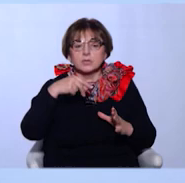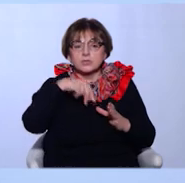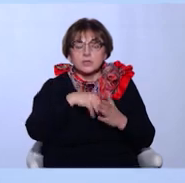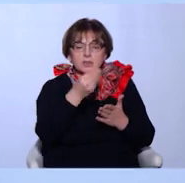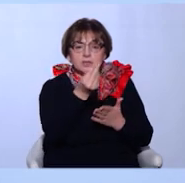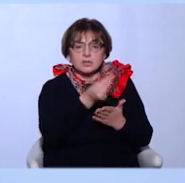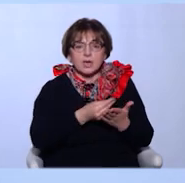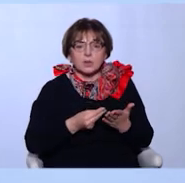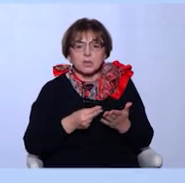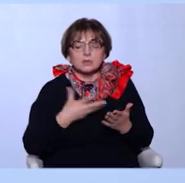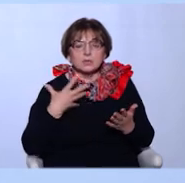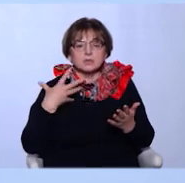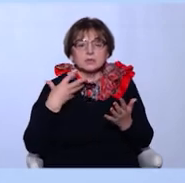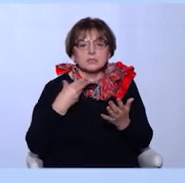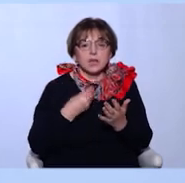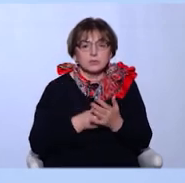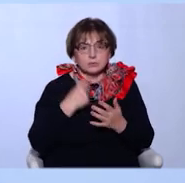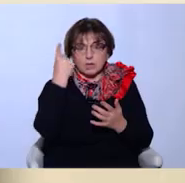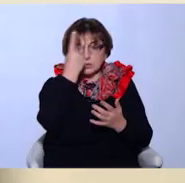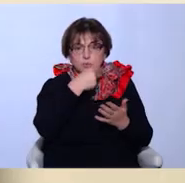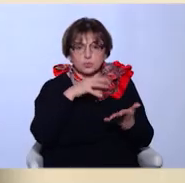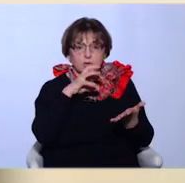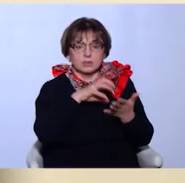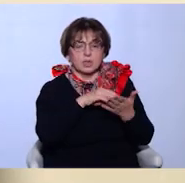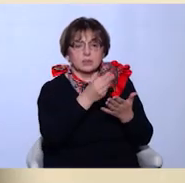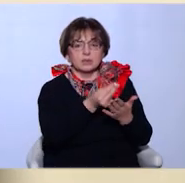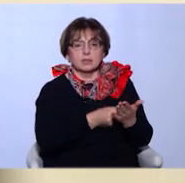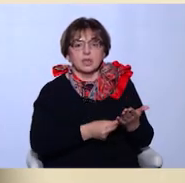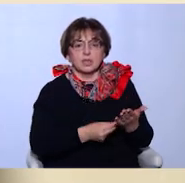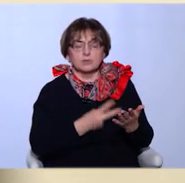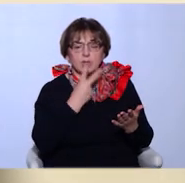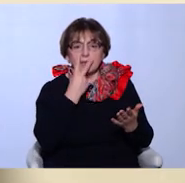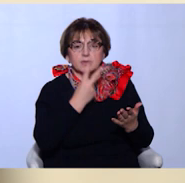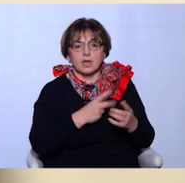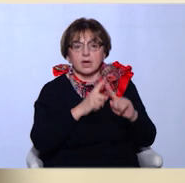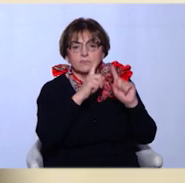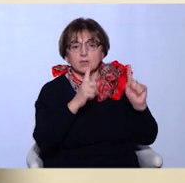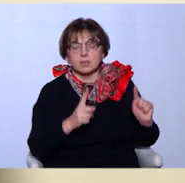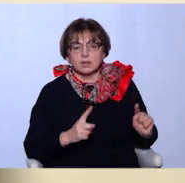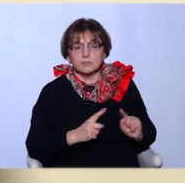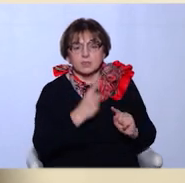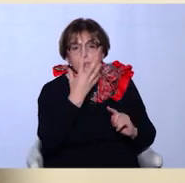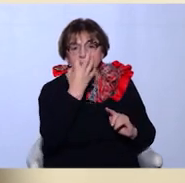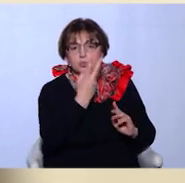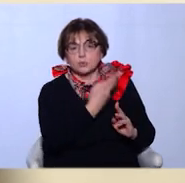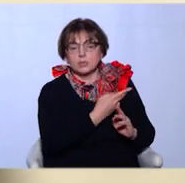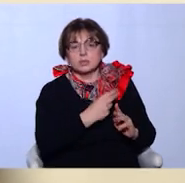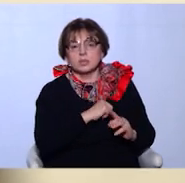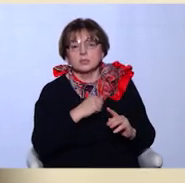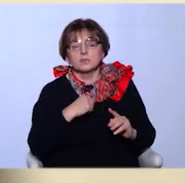ჩახატული გურამიშვილისვე პორტრეტი. აი, ეხლა ნახავთ ეკრანზე თქვენ ამ სურათს